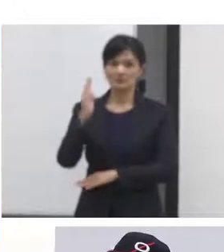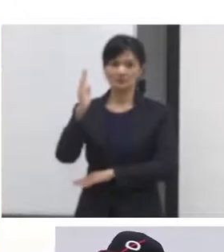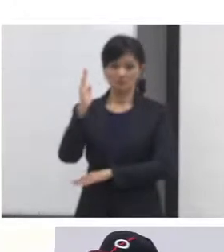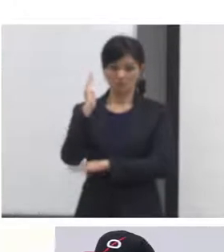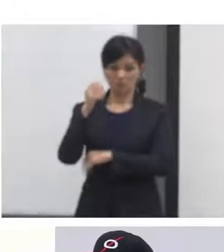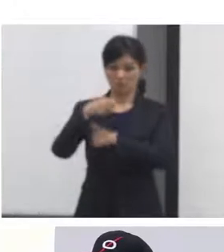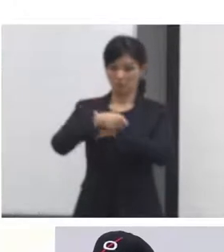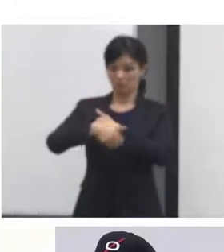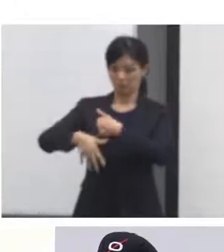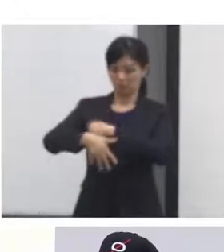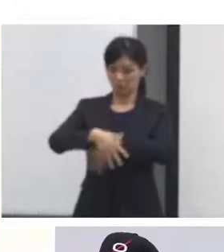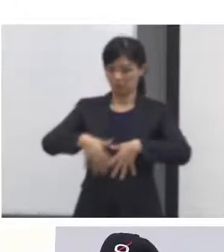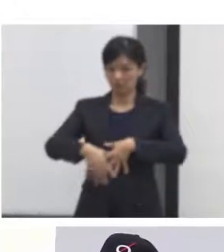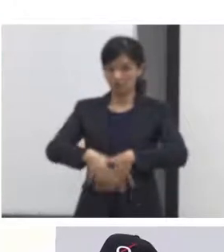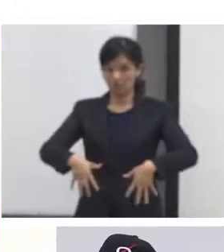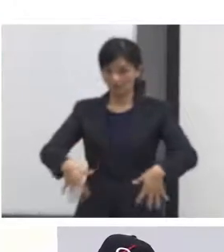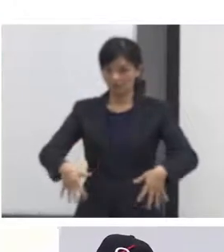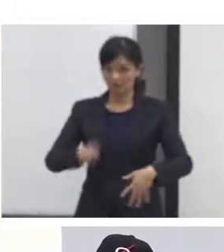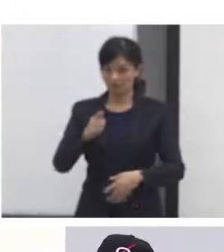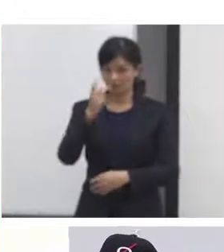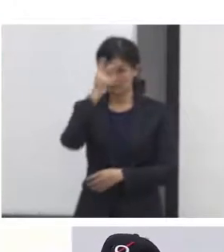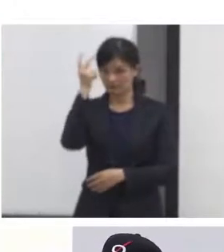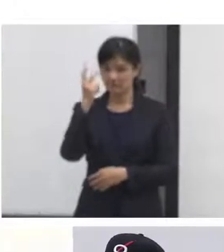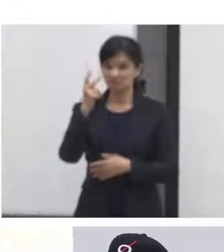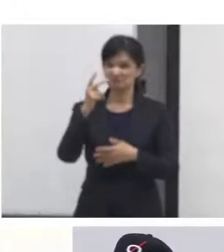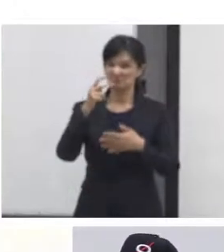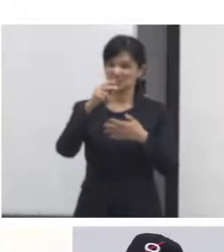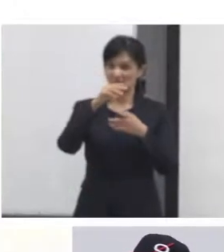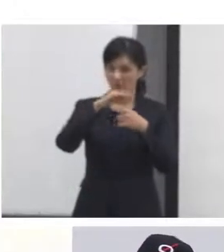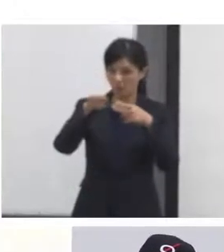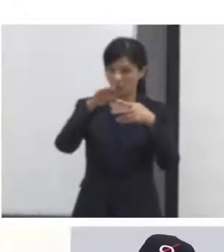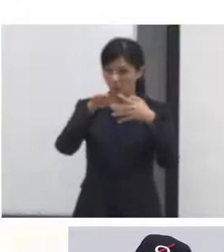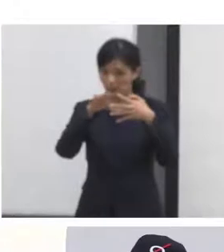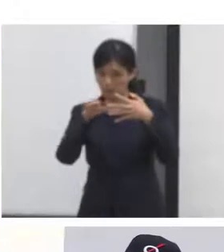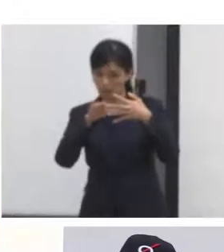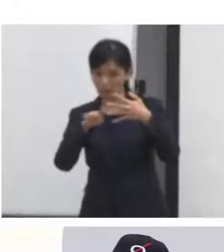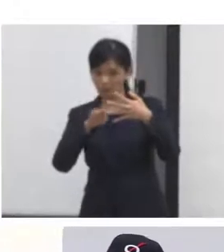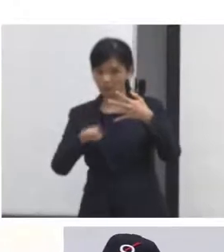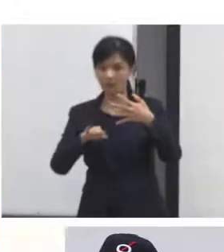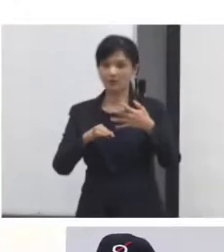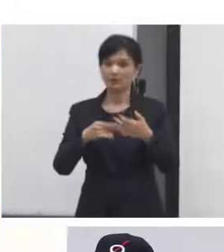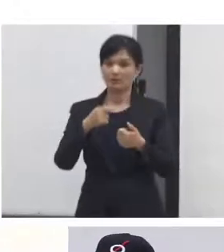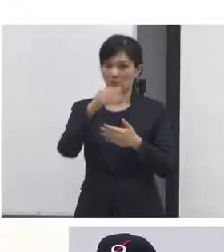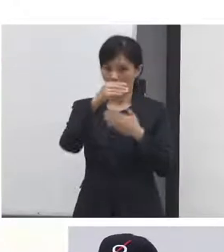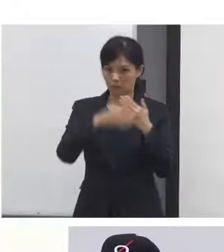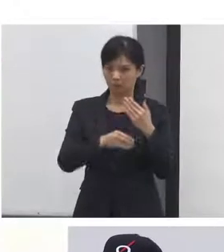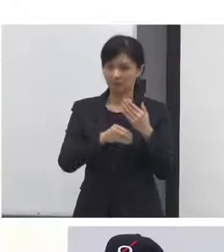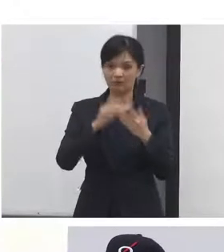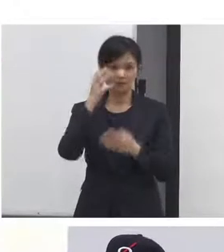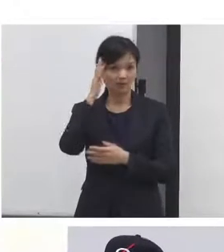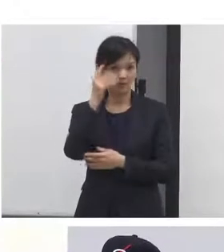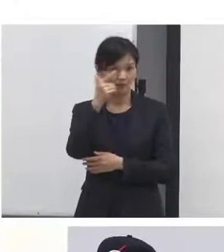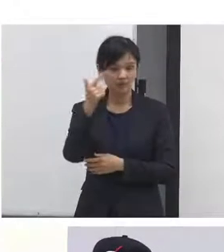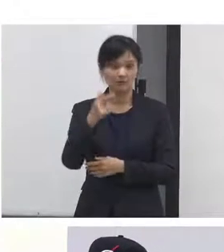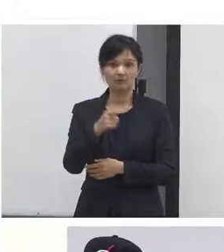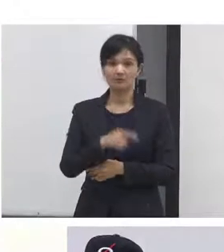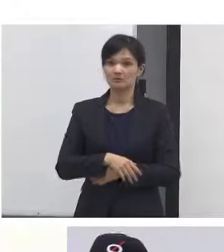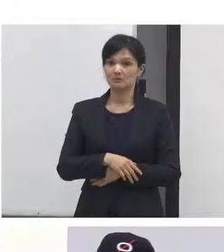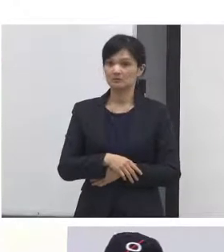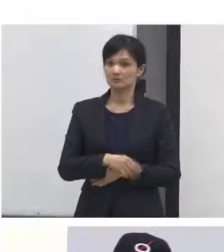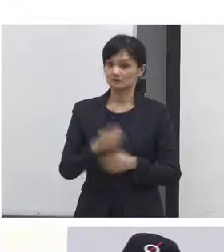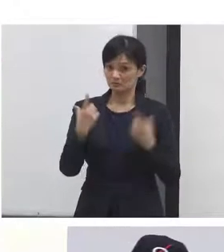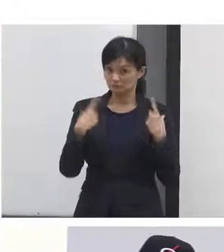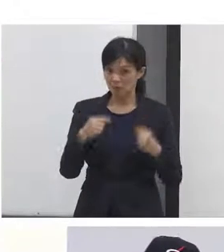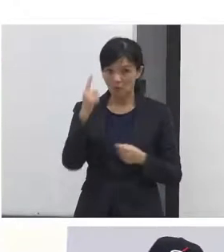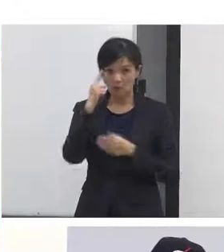构底下，它会有一层一层的各种指导意见。在这样的指导意见底下，其实你原始的出发点跟